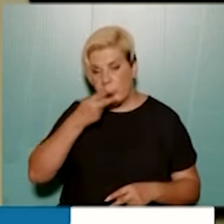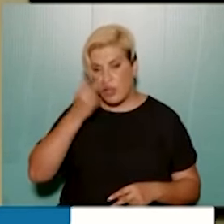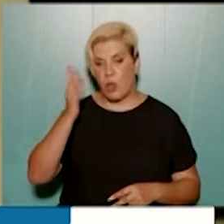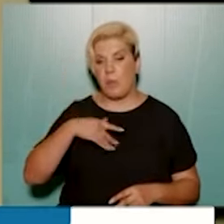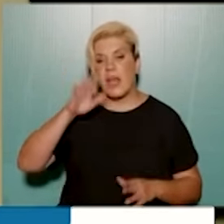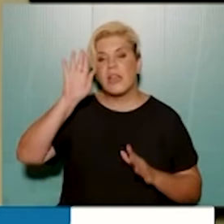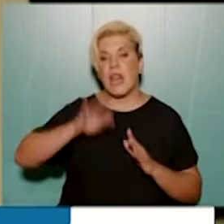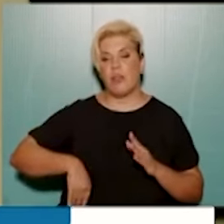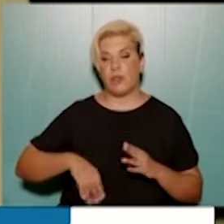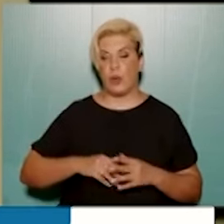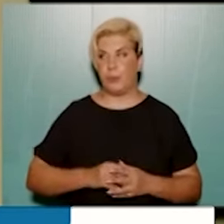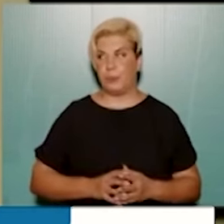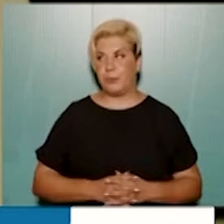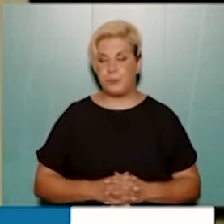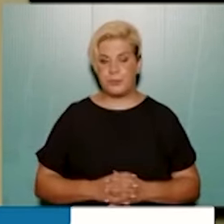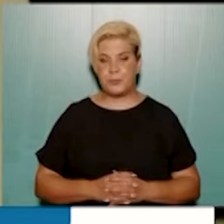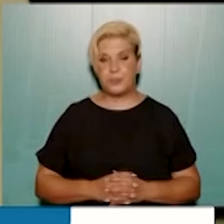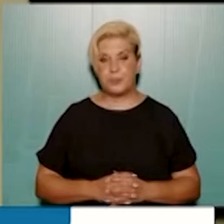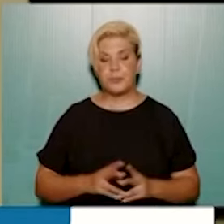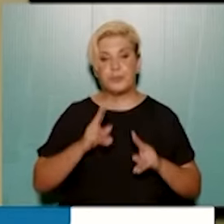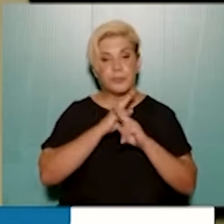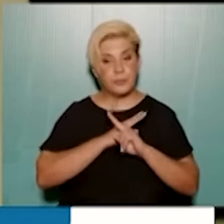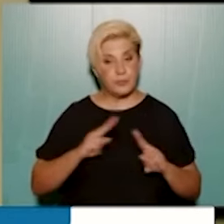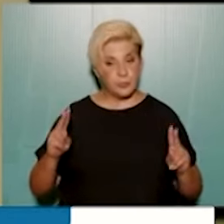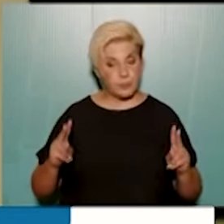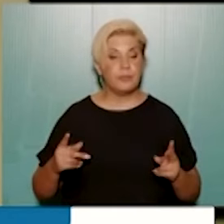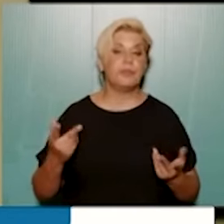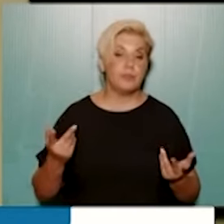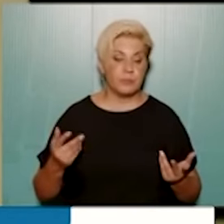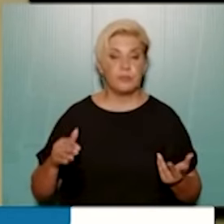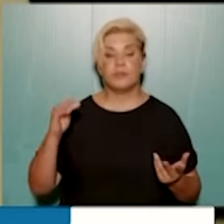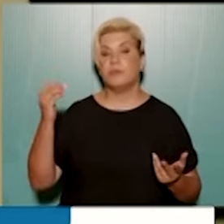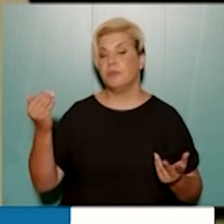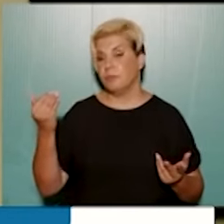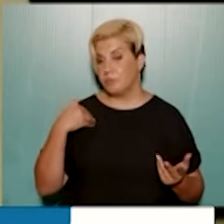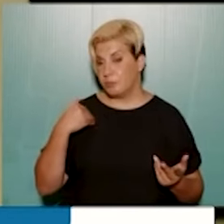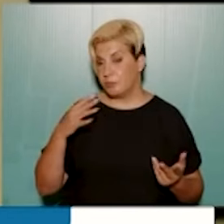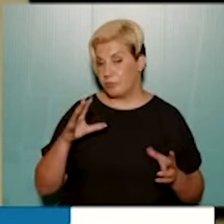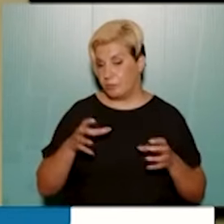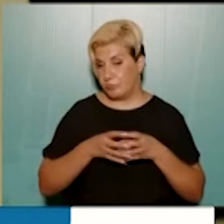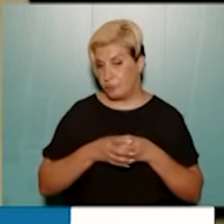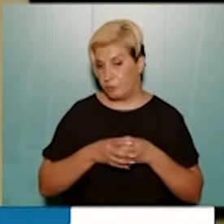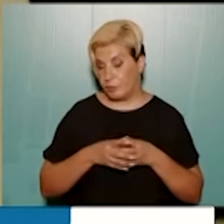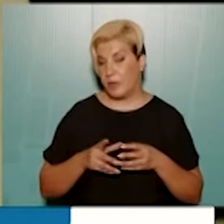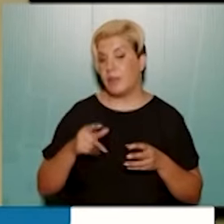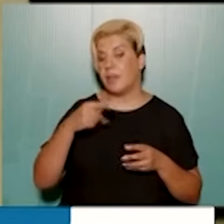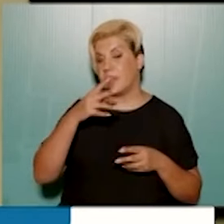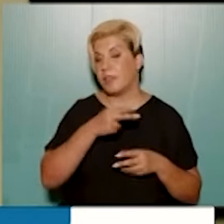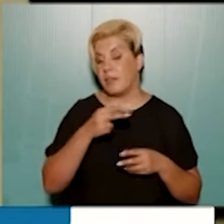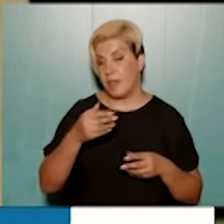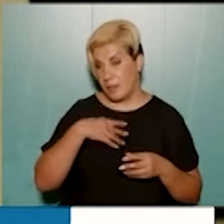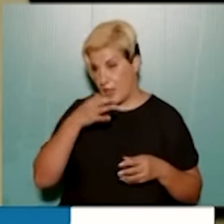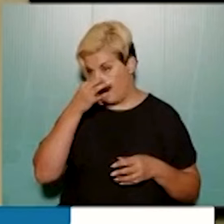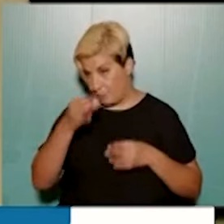κάτι τελευταίο για την καθαριότητα. Γιατί εγκαλέσατε τη λαϊκή συσπήρωση, γιατί λέει ότι ιδιωτικοποιείτε την καθαριότητα. Καταρχήν